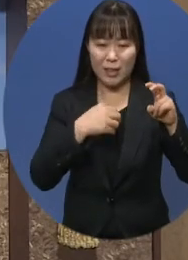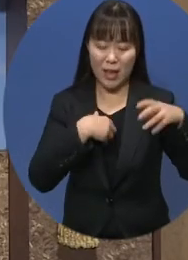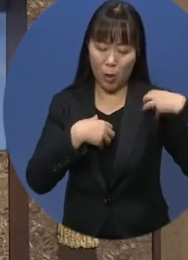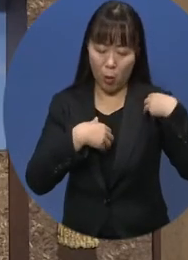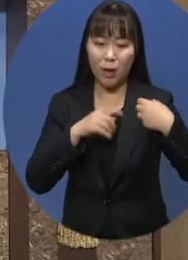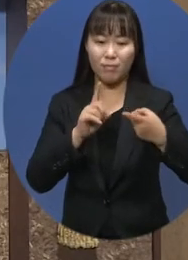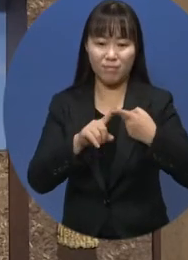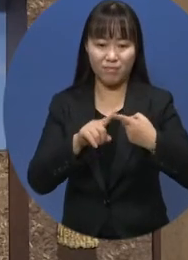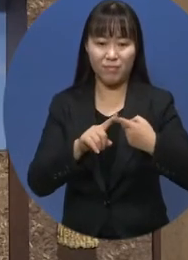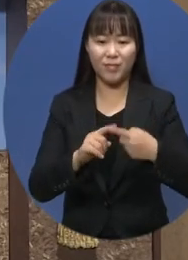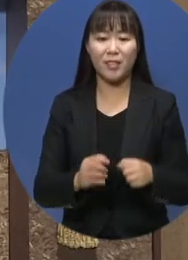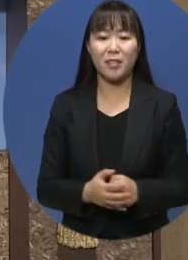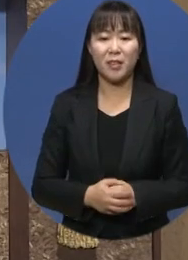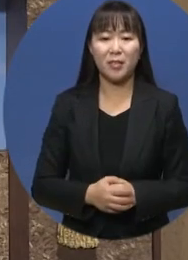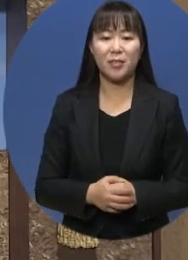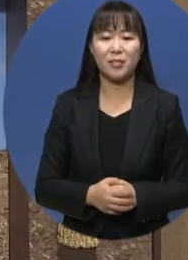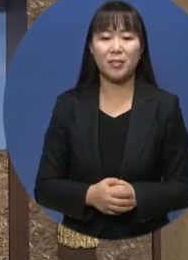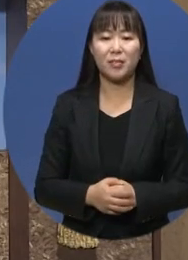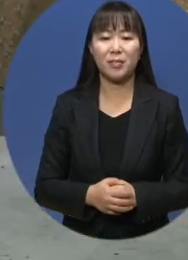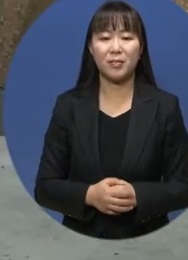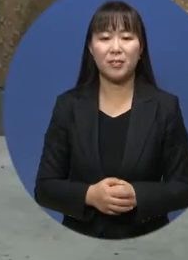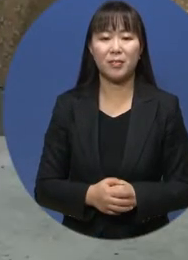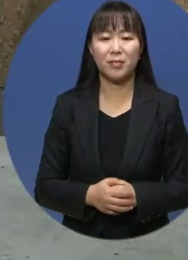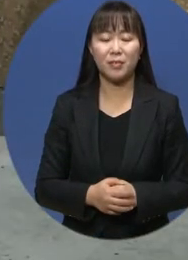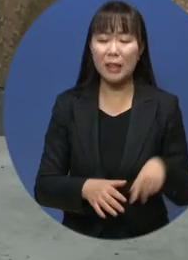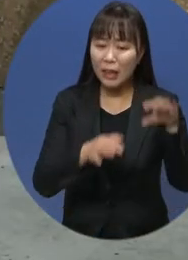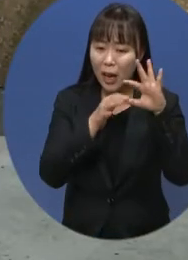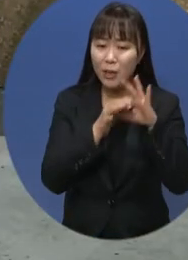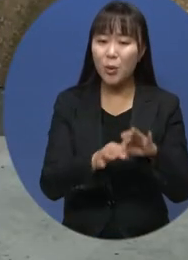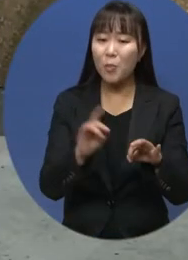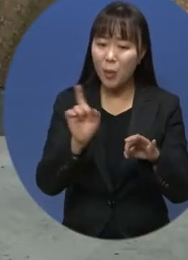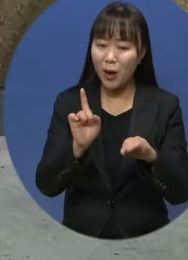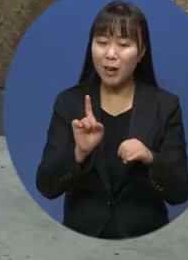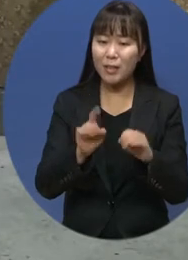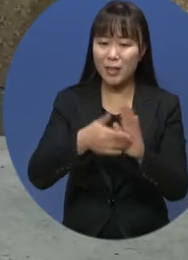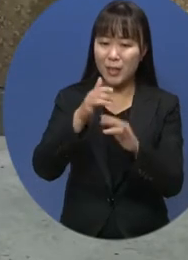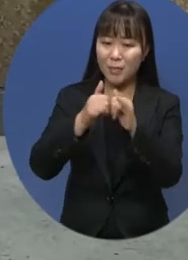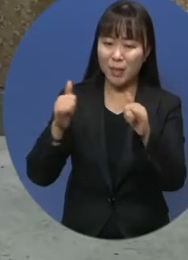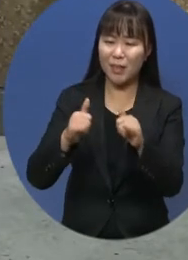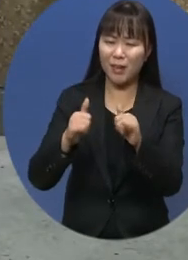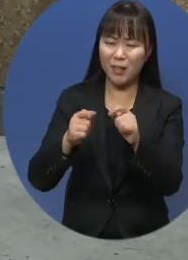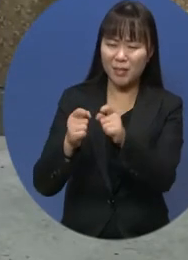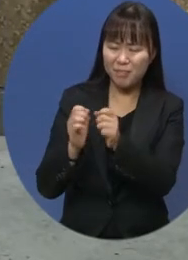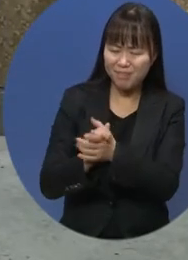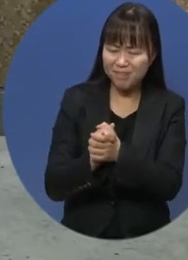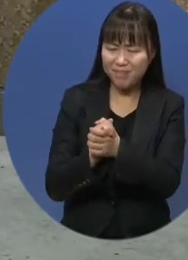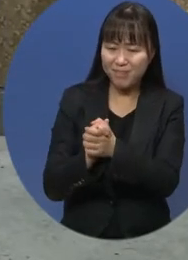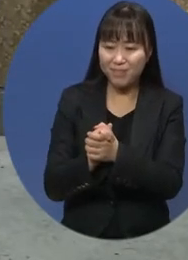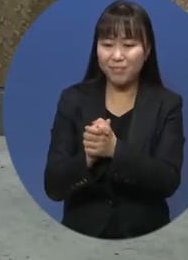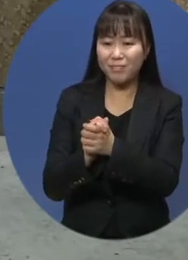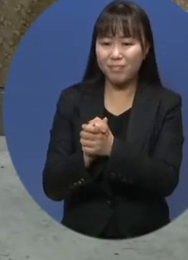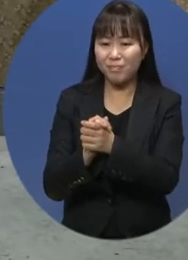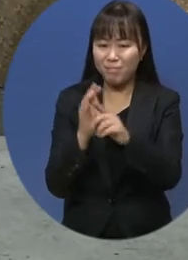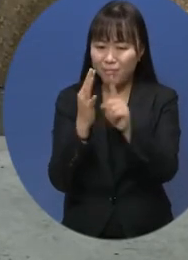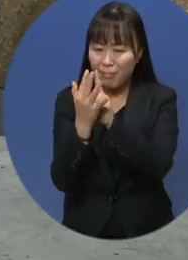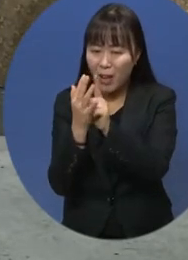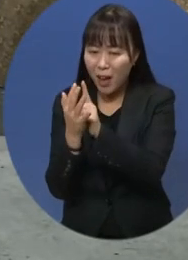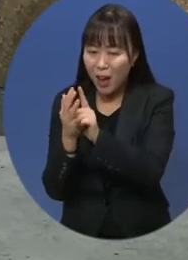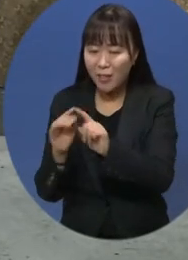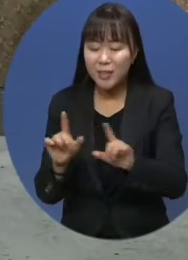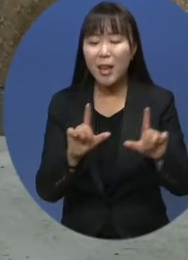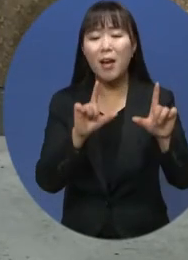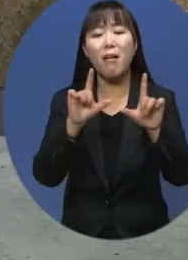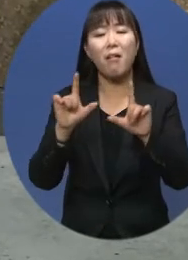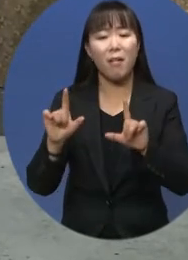카르타고 어 그러니까 계속해서 뭔가 이 시민들의 가까이에서 세운